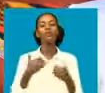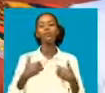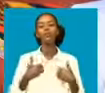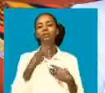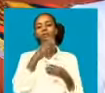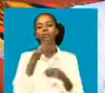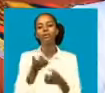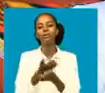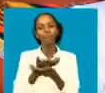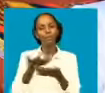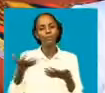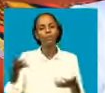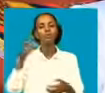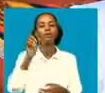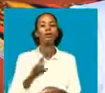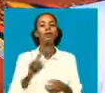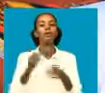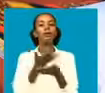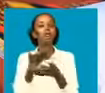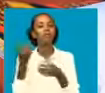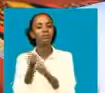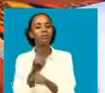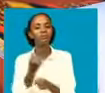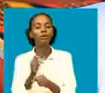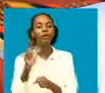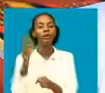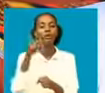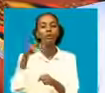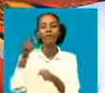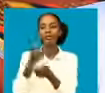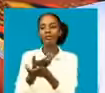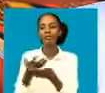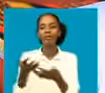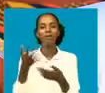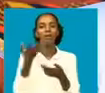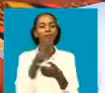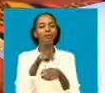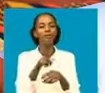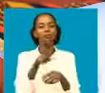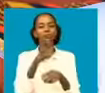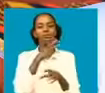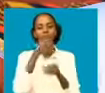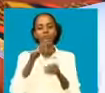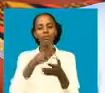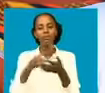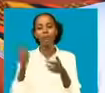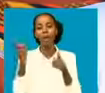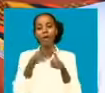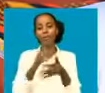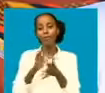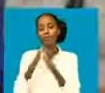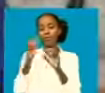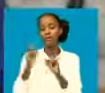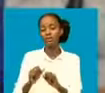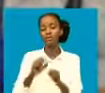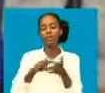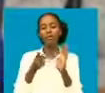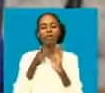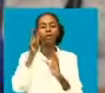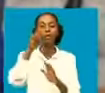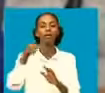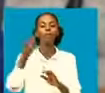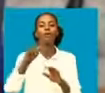ከሮው ማቴሪያል ጋር የት ነው የሚመረተው? ሮው ማቴሪያል የዚህ ፕሮጀክት ፌለሪቲ ፋክተር አንዱ ሊሆን ስለሚችል ማለት ነው።